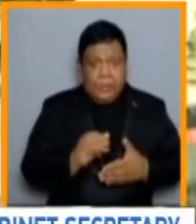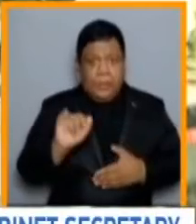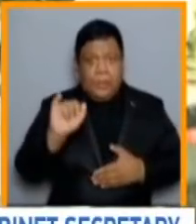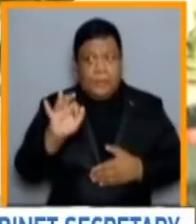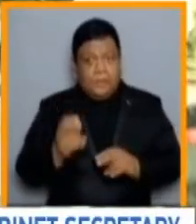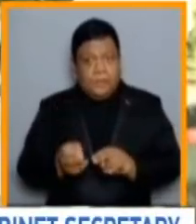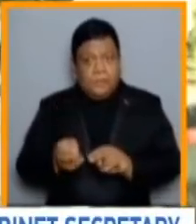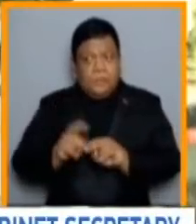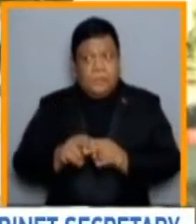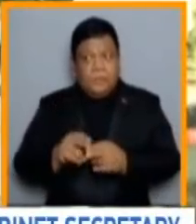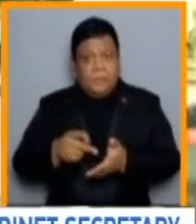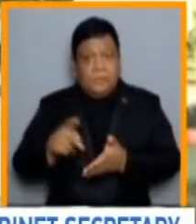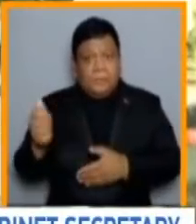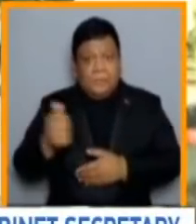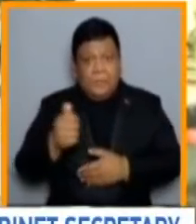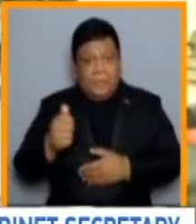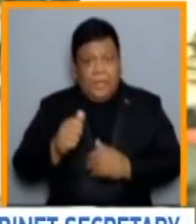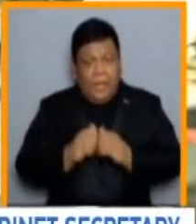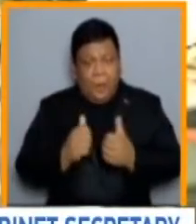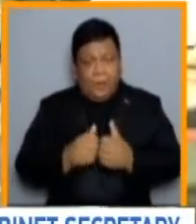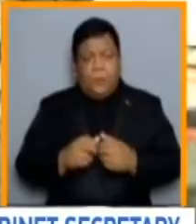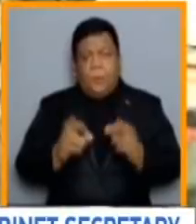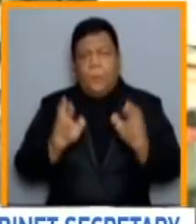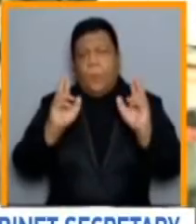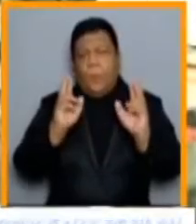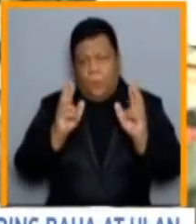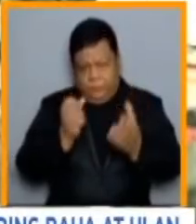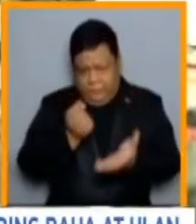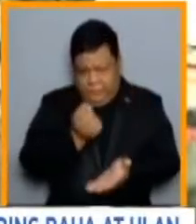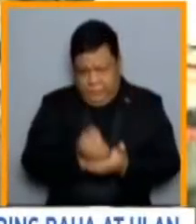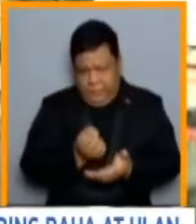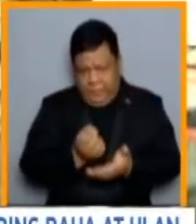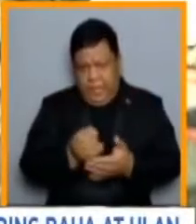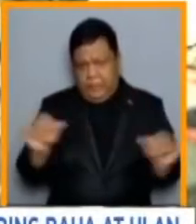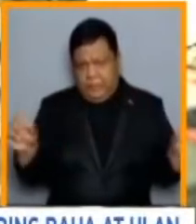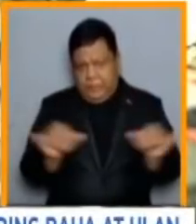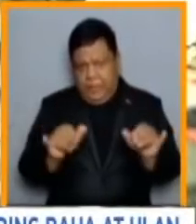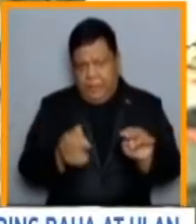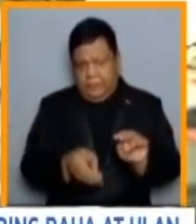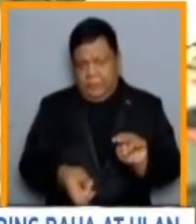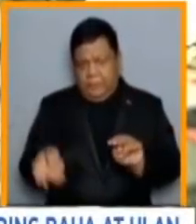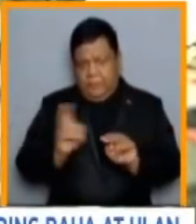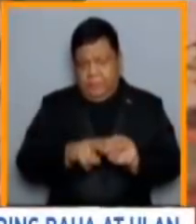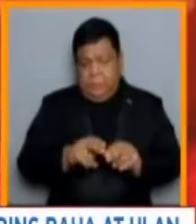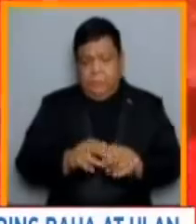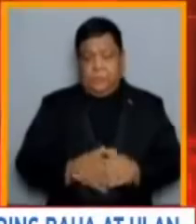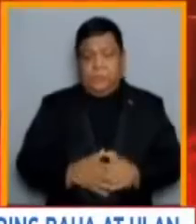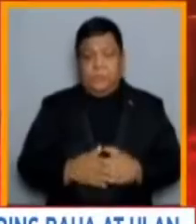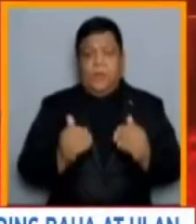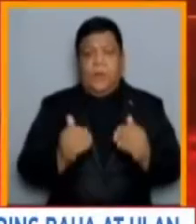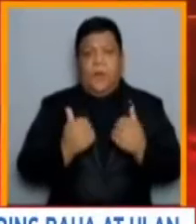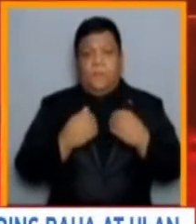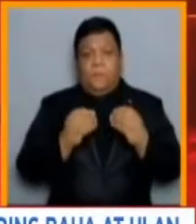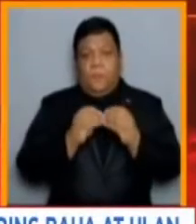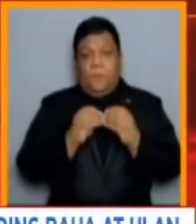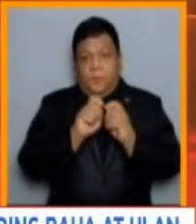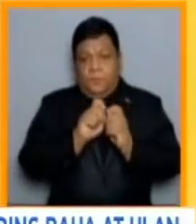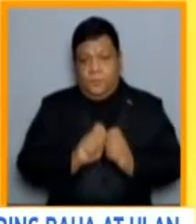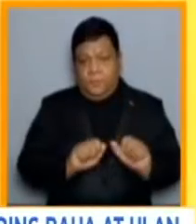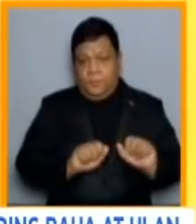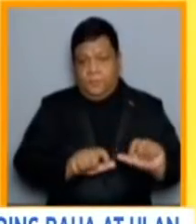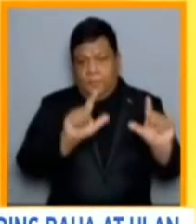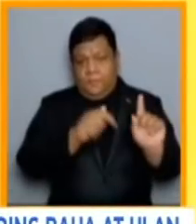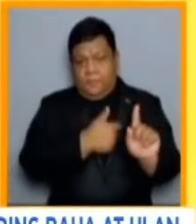sana raw itaas na rin ang sweldo ng mga manggagawa. May unang balita live si Bam Alegre. Bam!